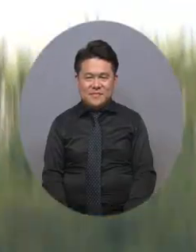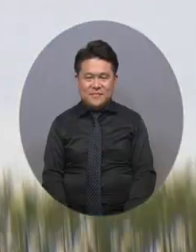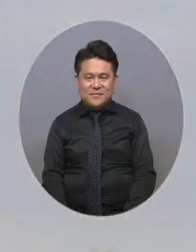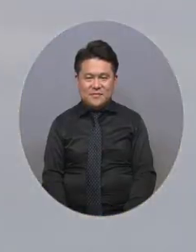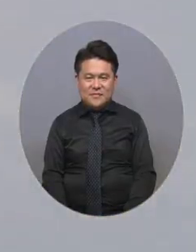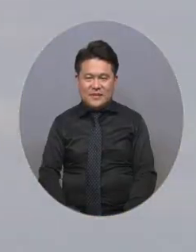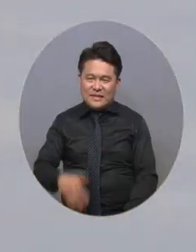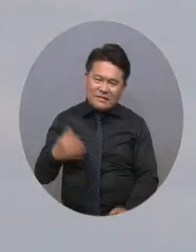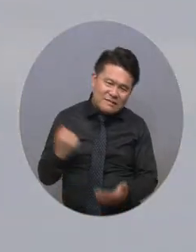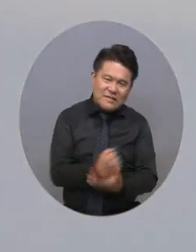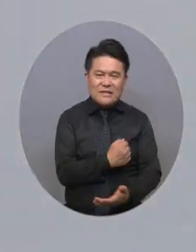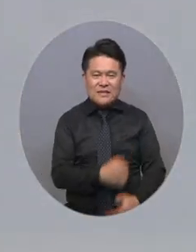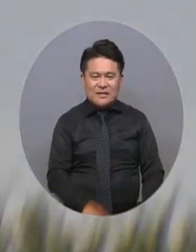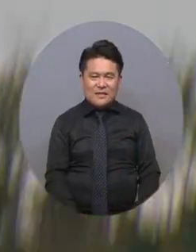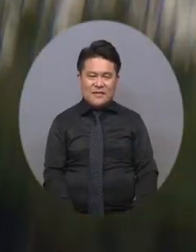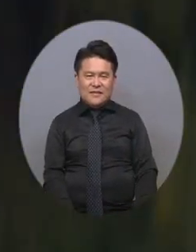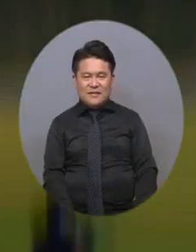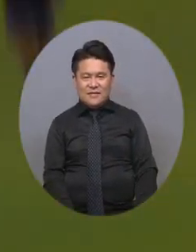아우